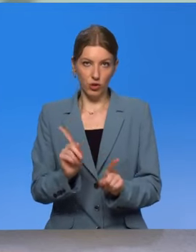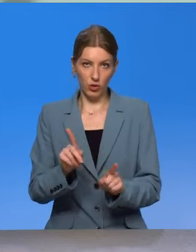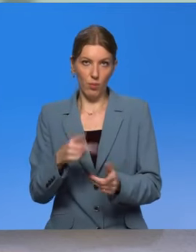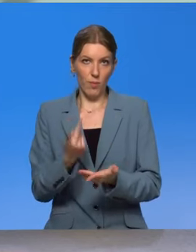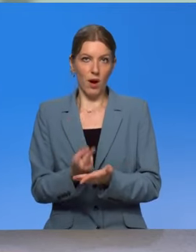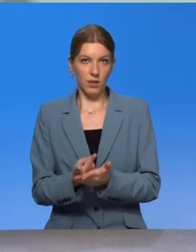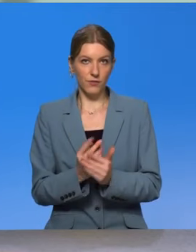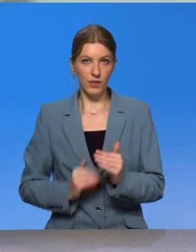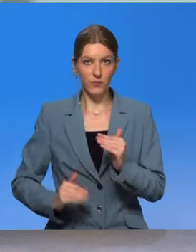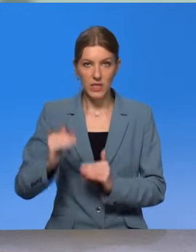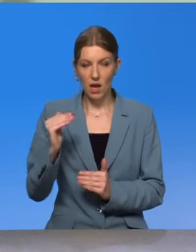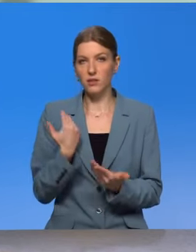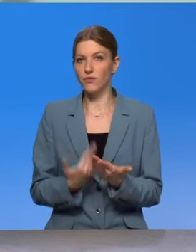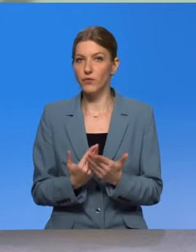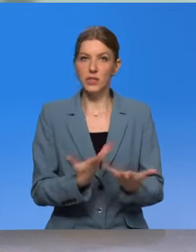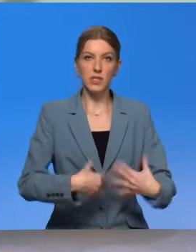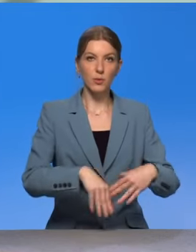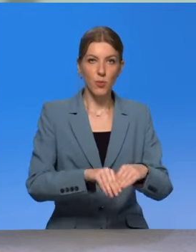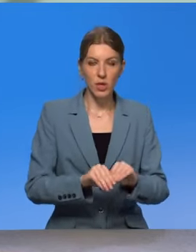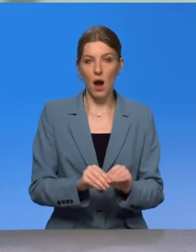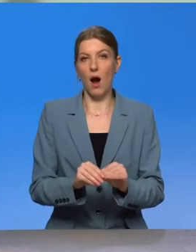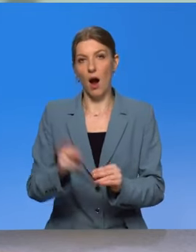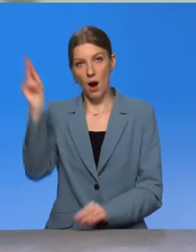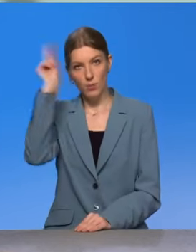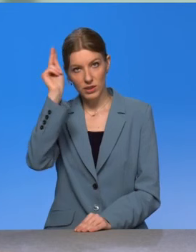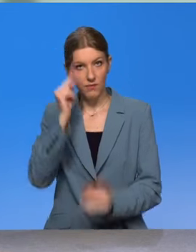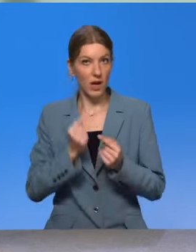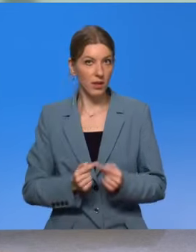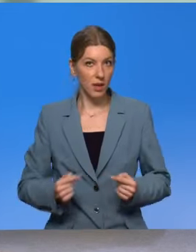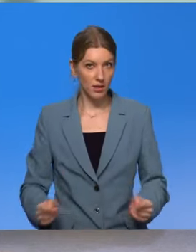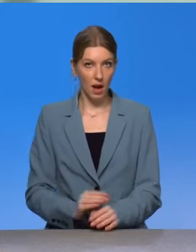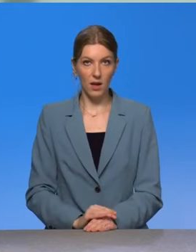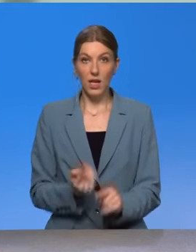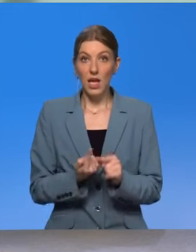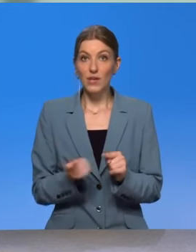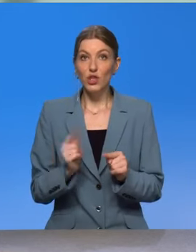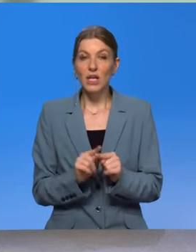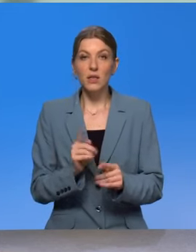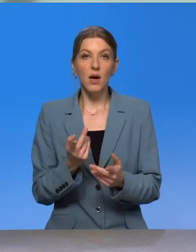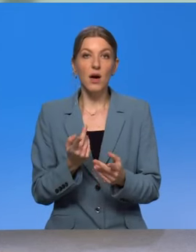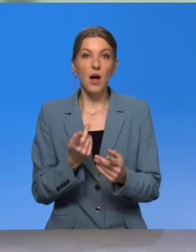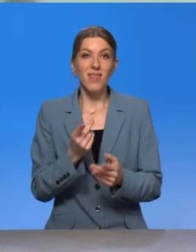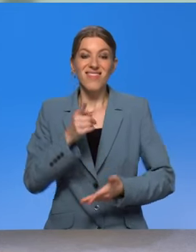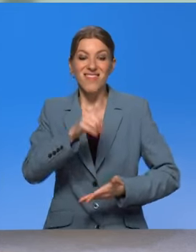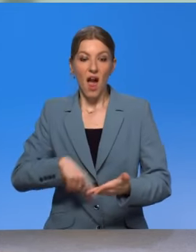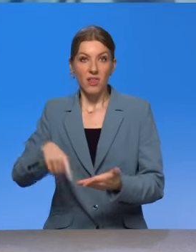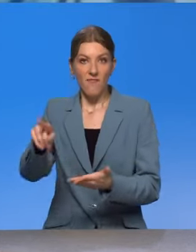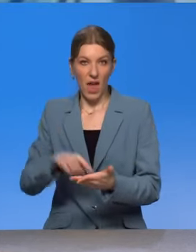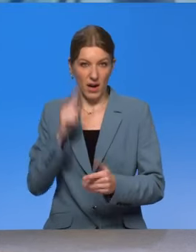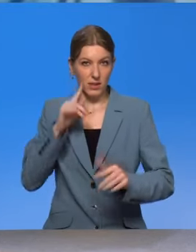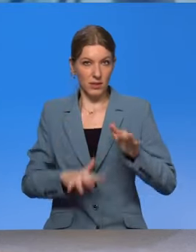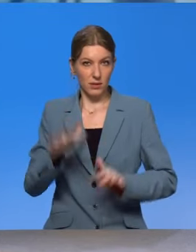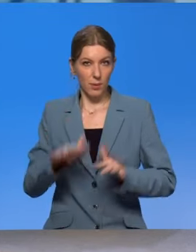система образования и так далее. И вот этот уровень критики, да, недоверия, он начинает расти по